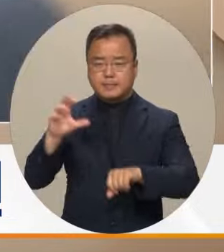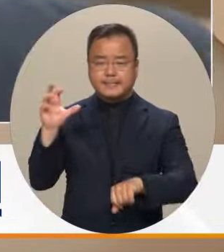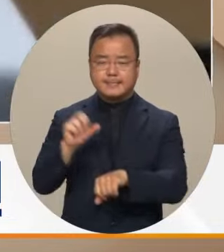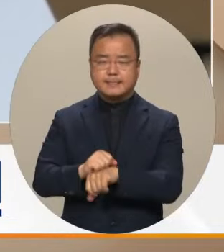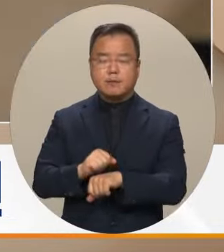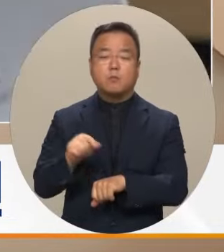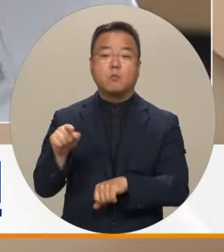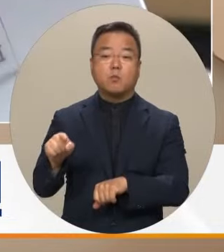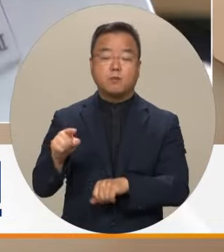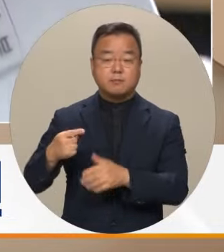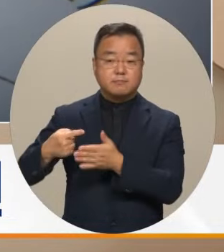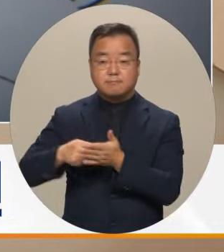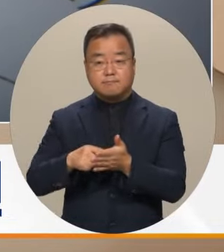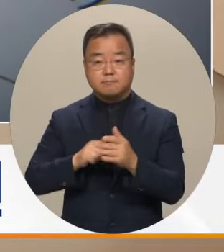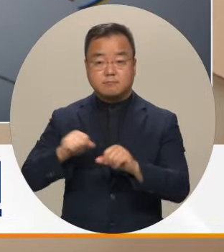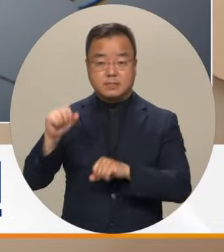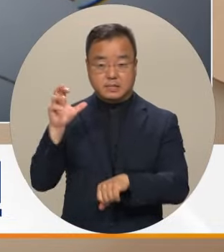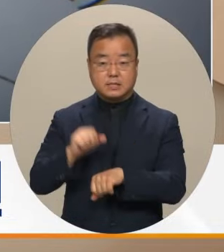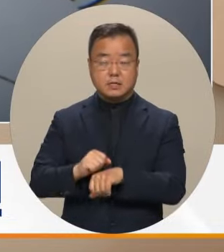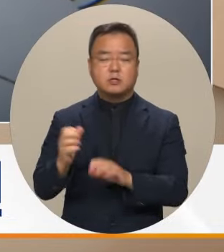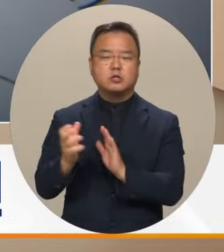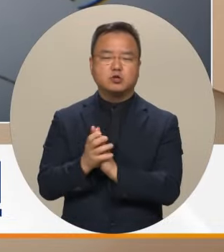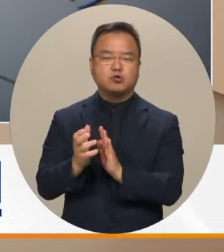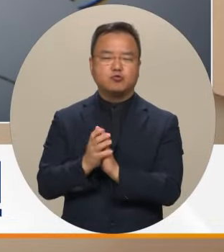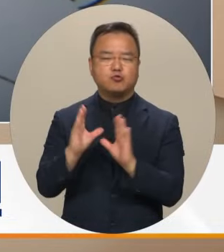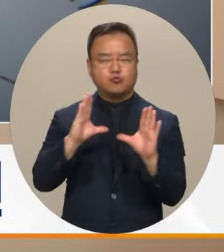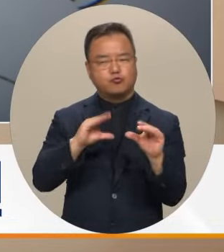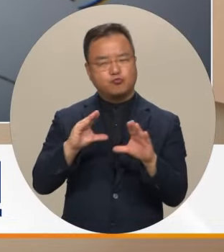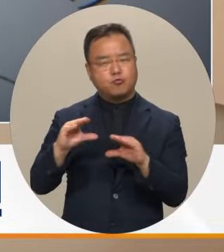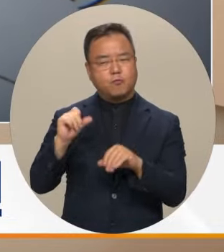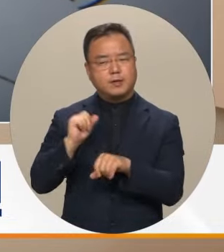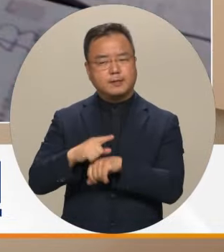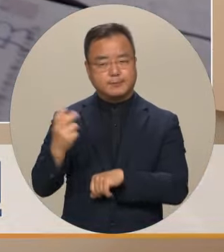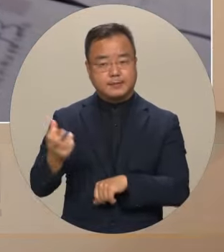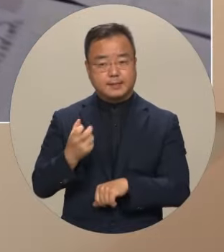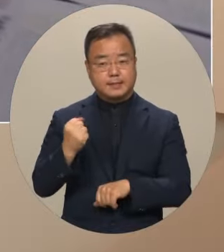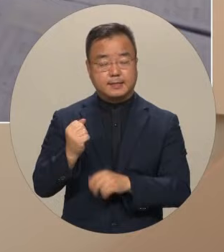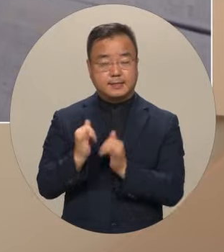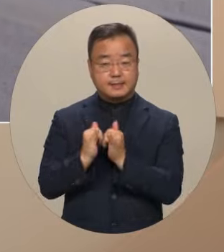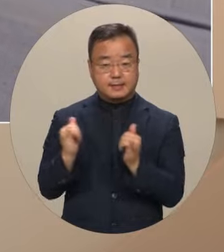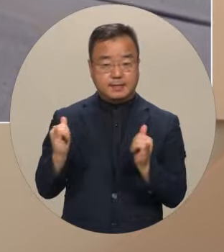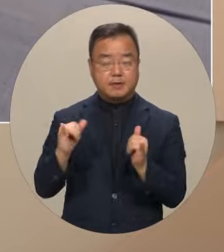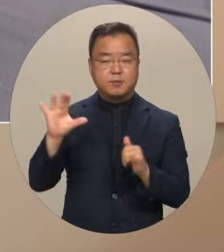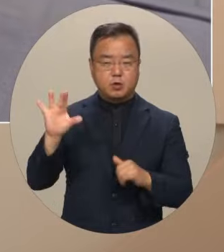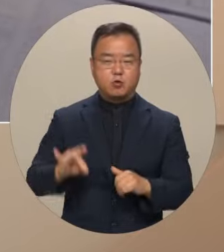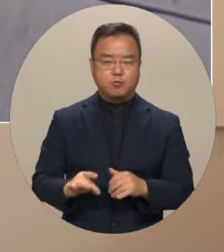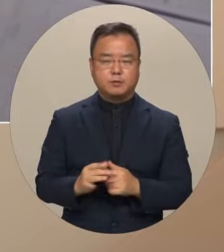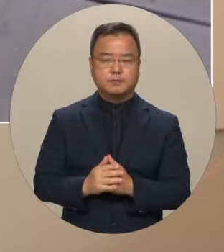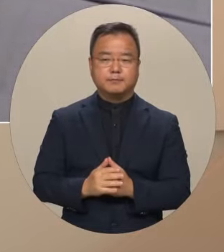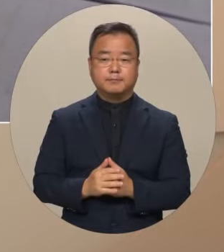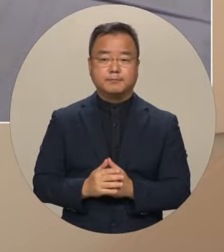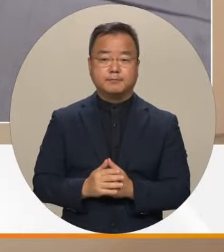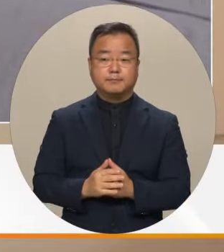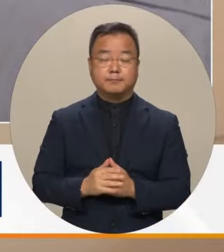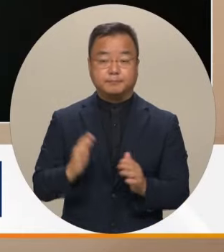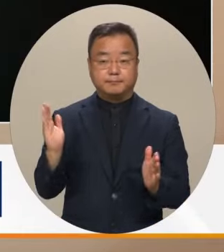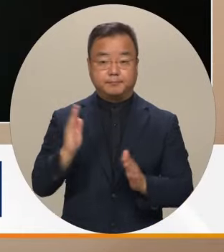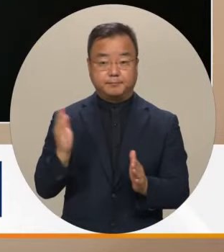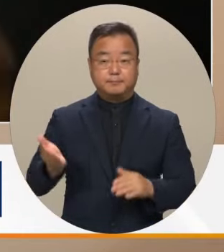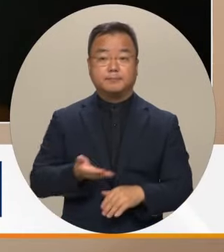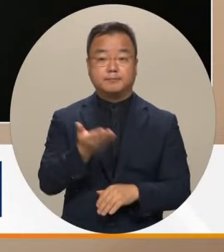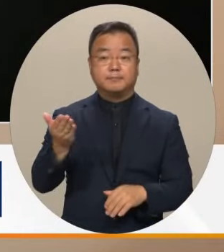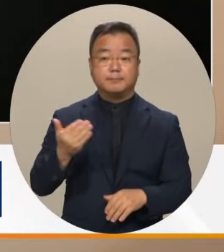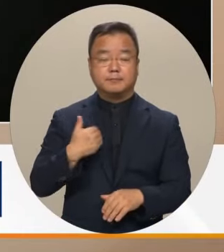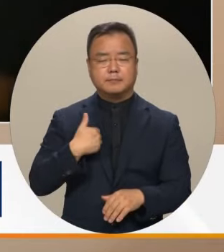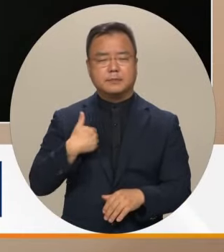친구들 좀 적극적인 친구들 그래서 좀 유연한 친구들이 더 좀 더 좀 잘 어울리는 거 같습니다 그래서 이제 학생들한테 자기의